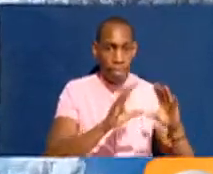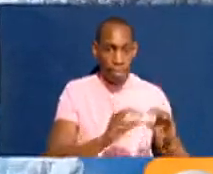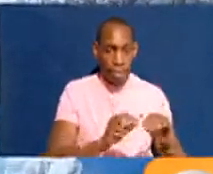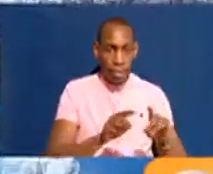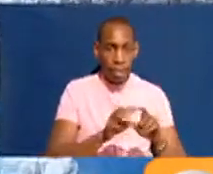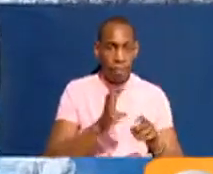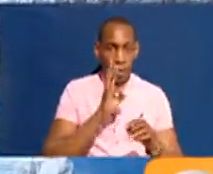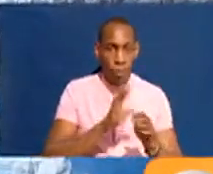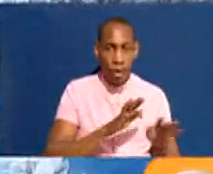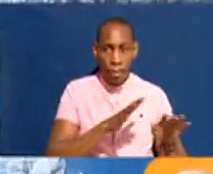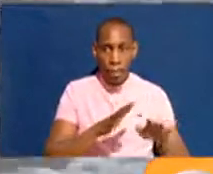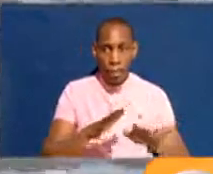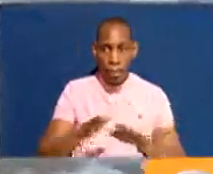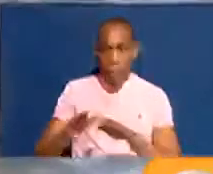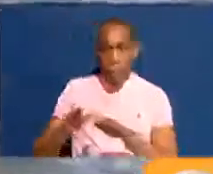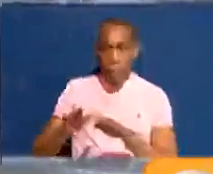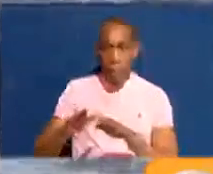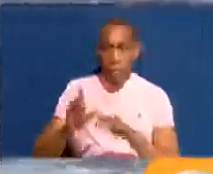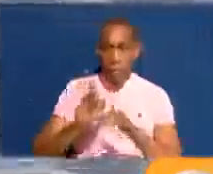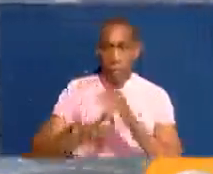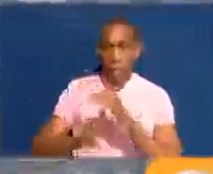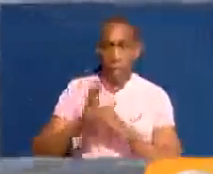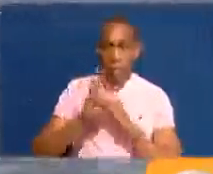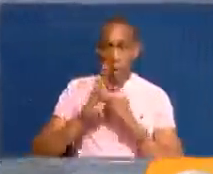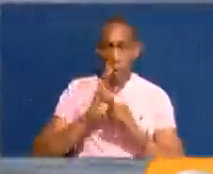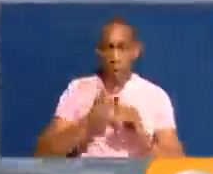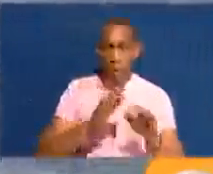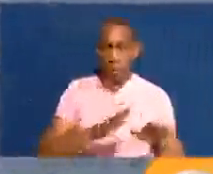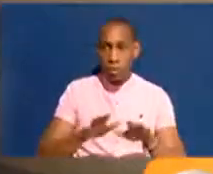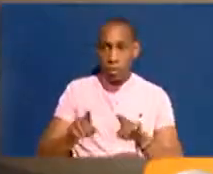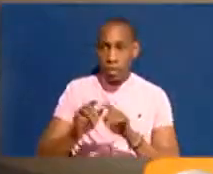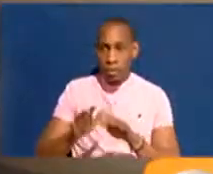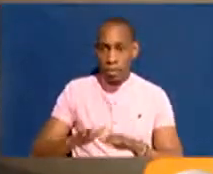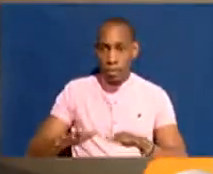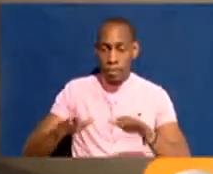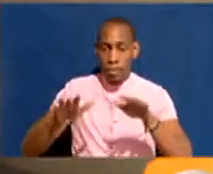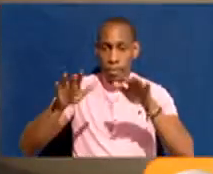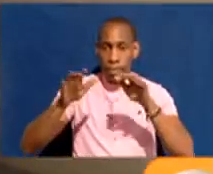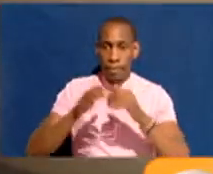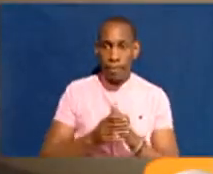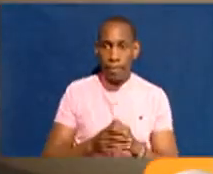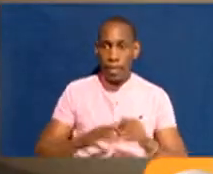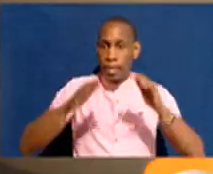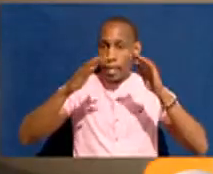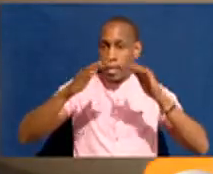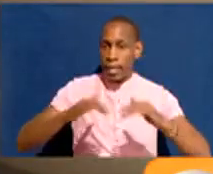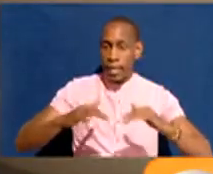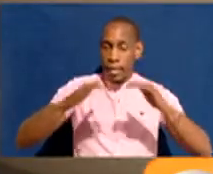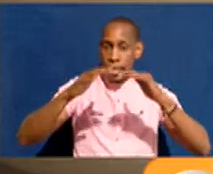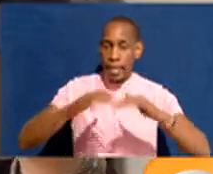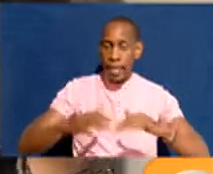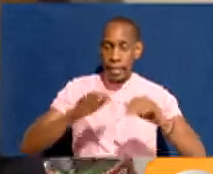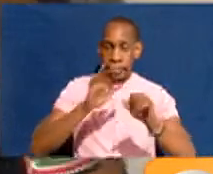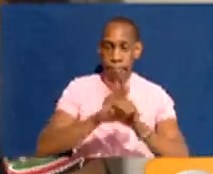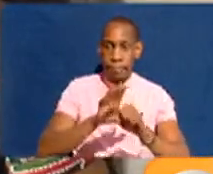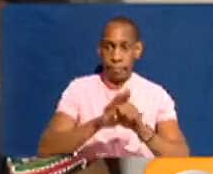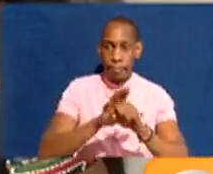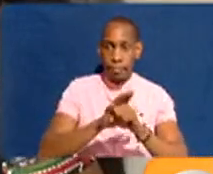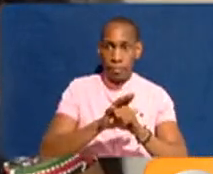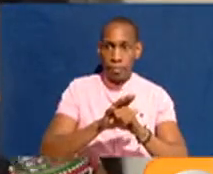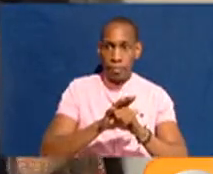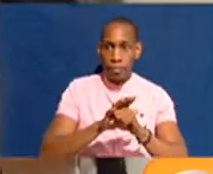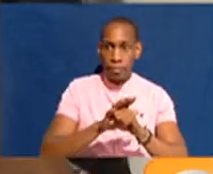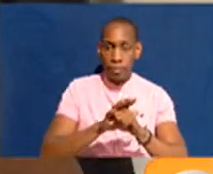yale yakimbia yajaingia kwenye bahari na bahari yapanda rainfall coming in huge volumes through